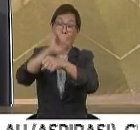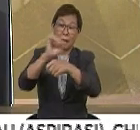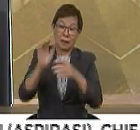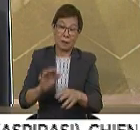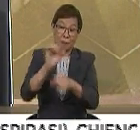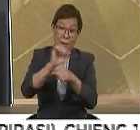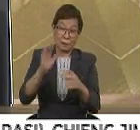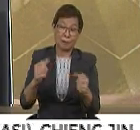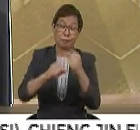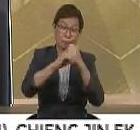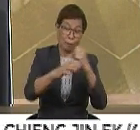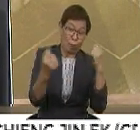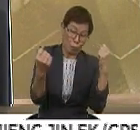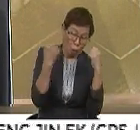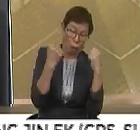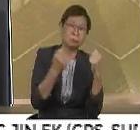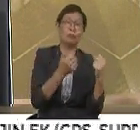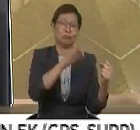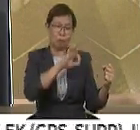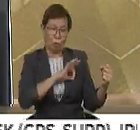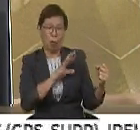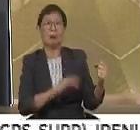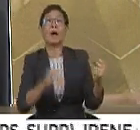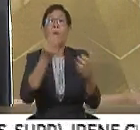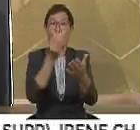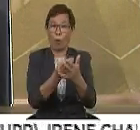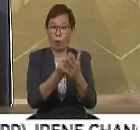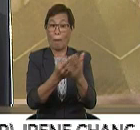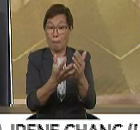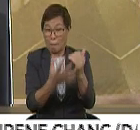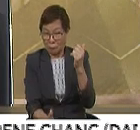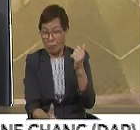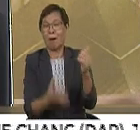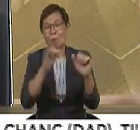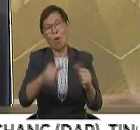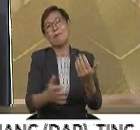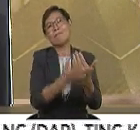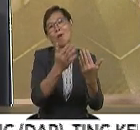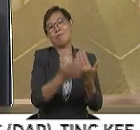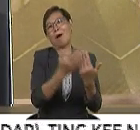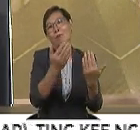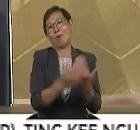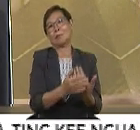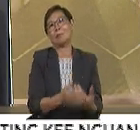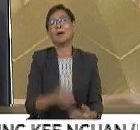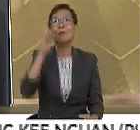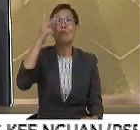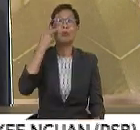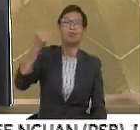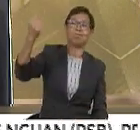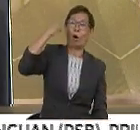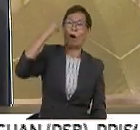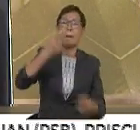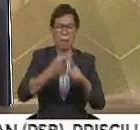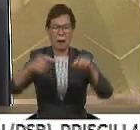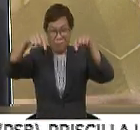kempen yang lebih kukuh dan mempunyai sumber yang lebih banyak dan political database yang kuat. Tapi